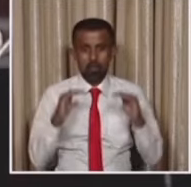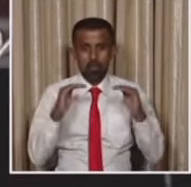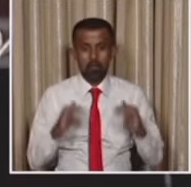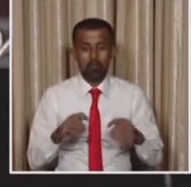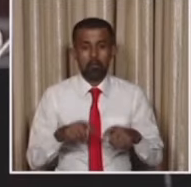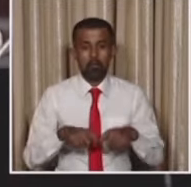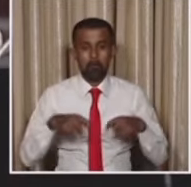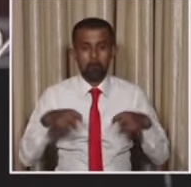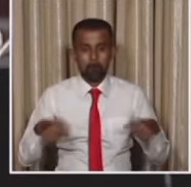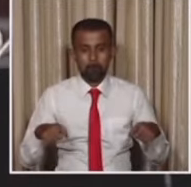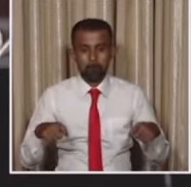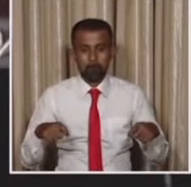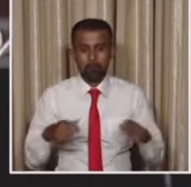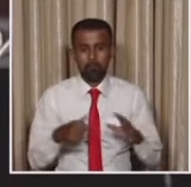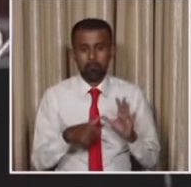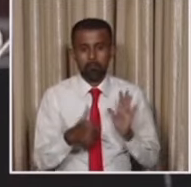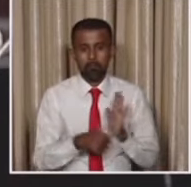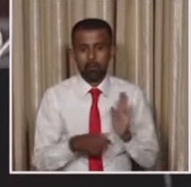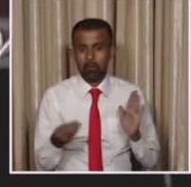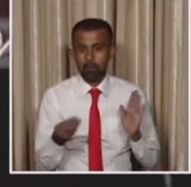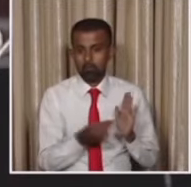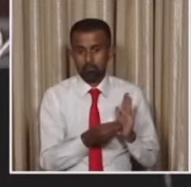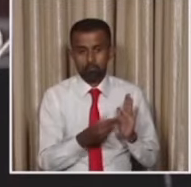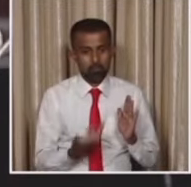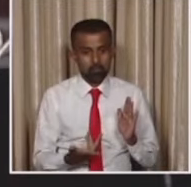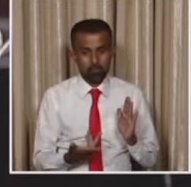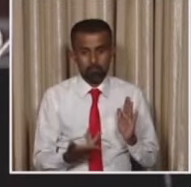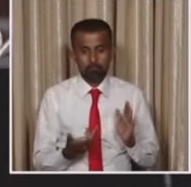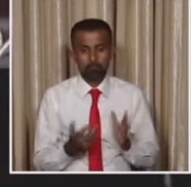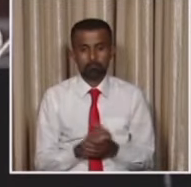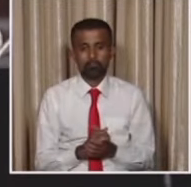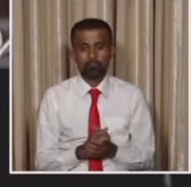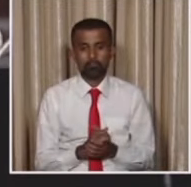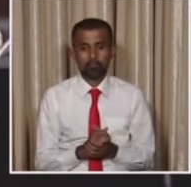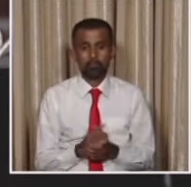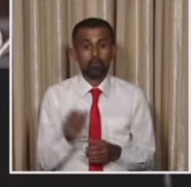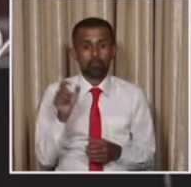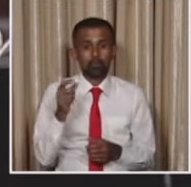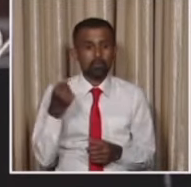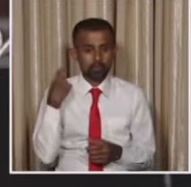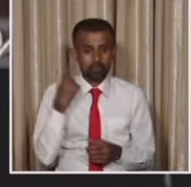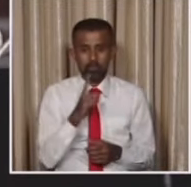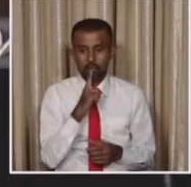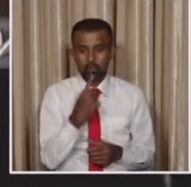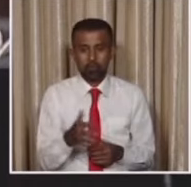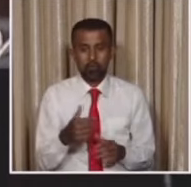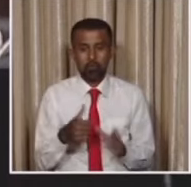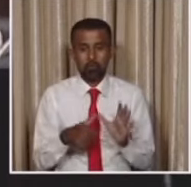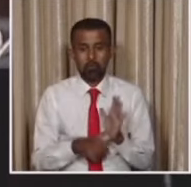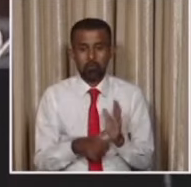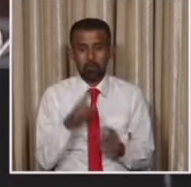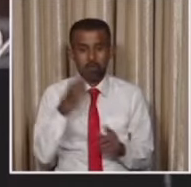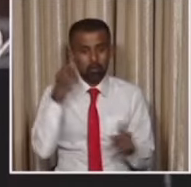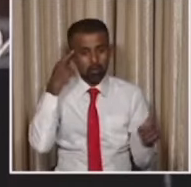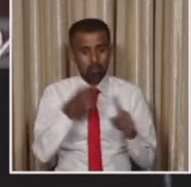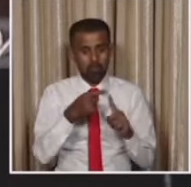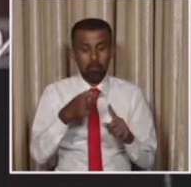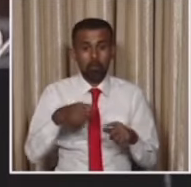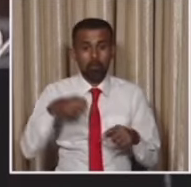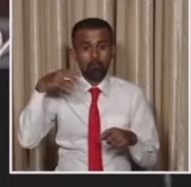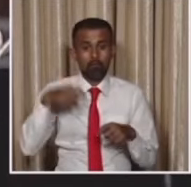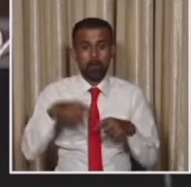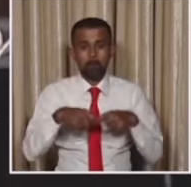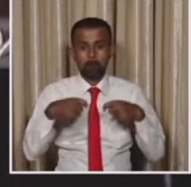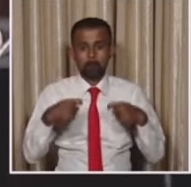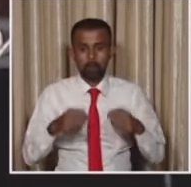පිරිවැය ප්‍රතිපත්තියේ පනතට එකතු නොකළොත් අපි එතුමා ඊ අපට කිව්වා මේ පනත එක අරමුණක් තමයි විදුලි පිරිවැය අඩු